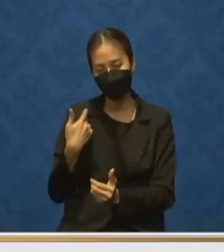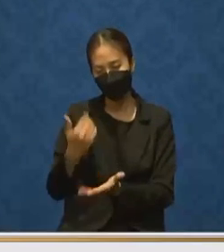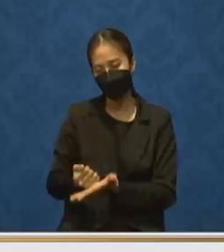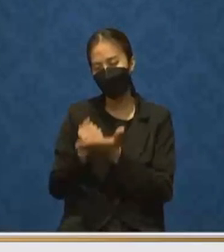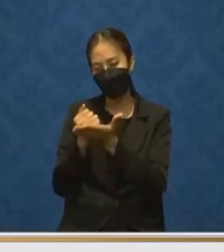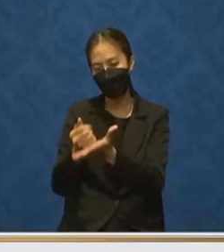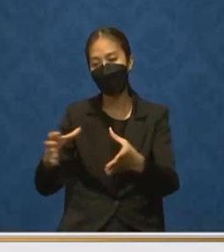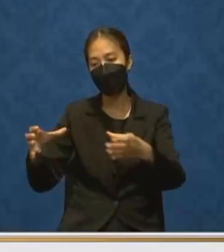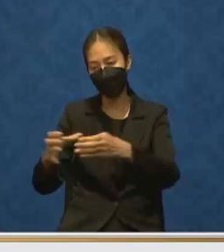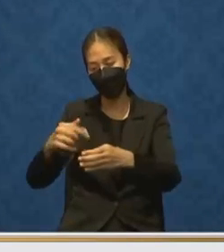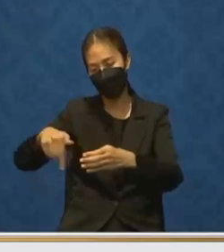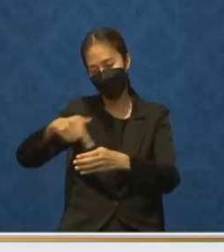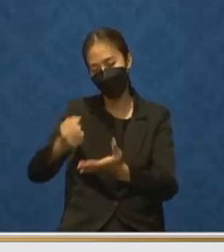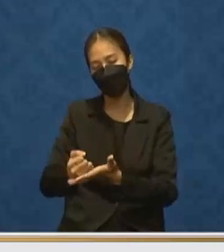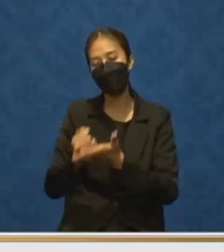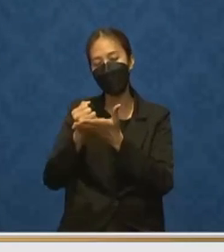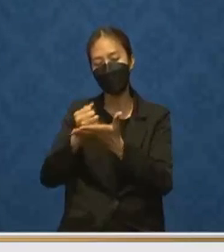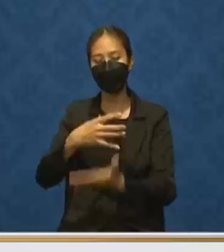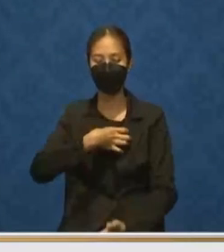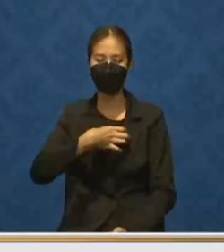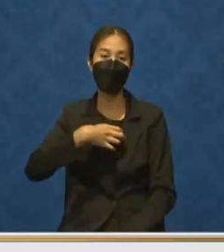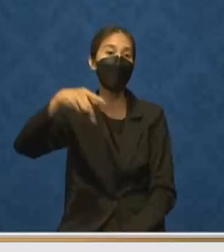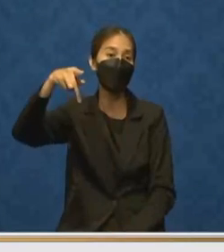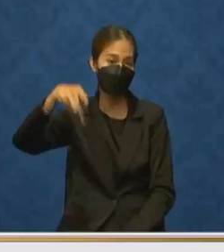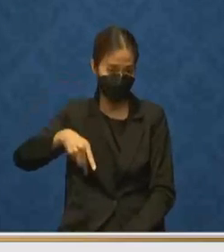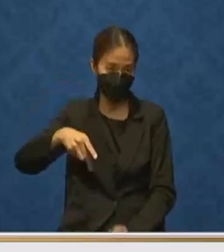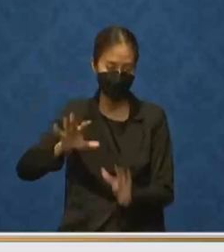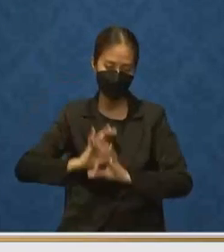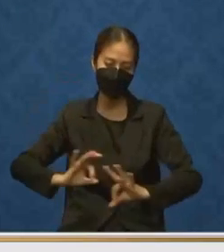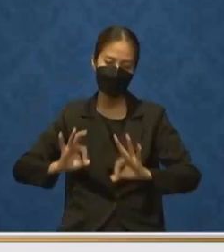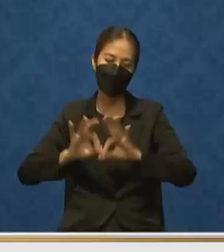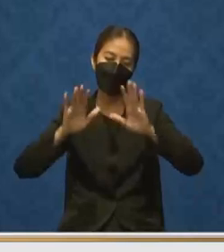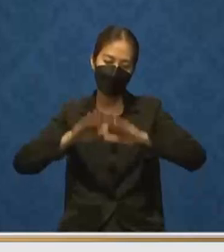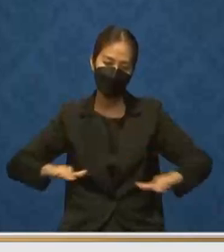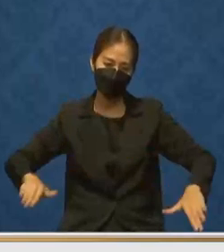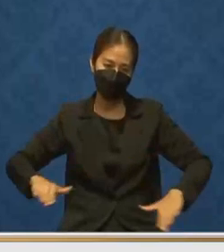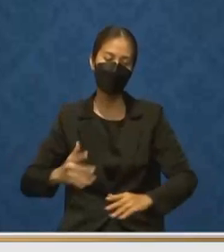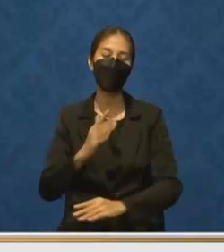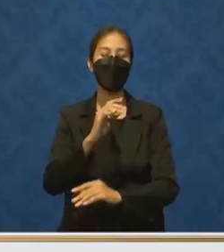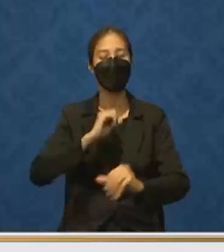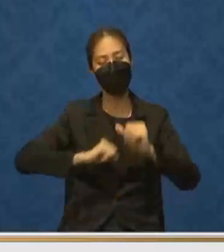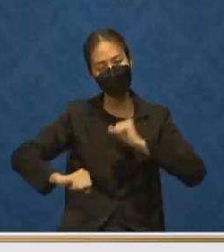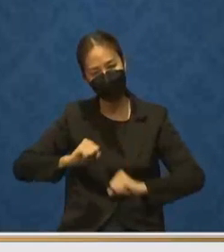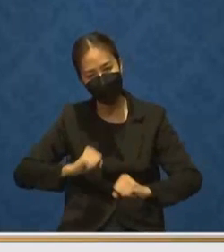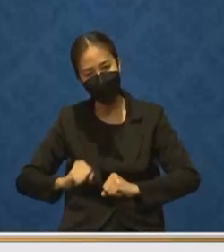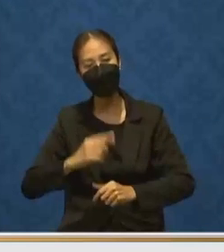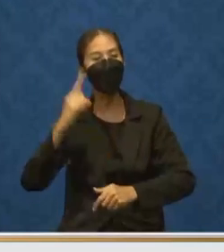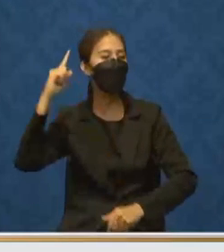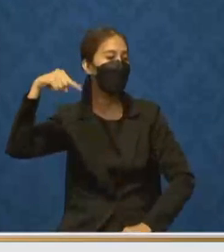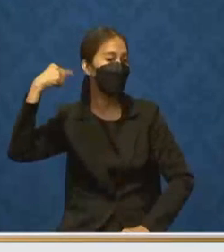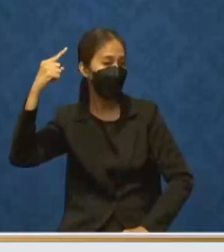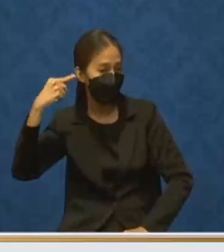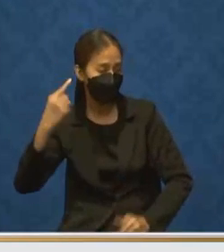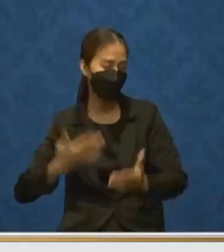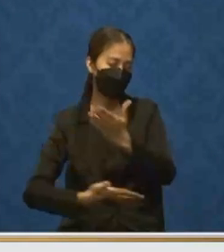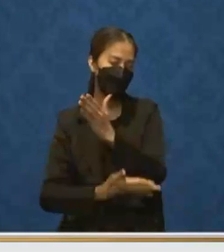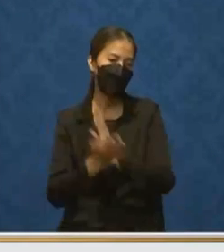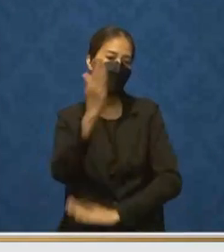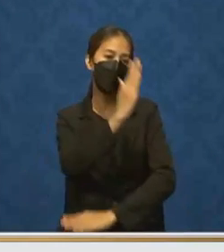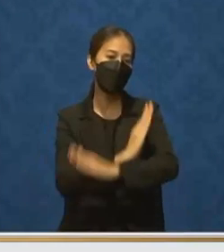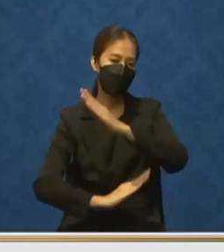มายที่ต้องการความช่วยเหลือพิเศษโดยเฉพาะเด็กเยาวชนสตรีคนพิการผู้สูงอายุและผู้ด้อยโอกาสทางสังคม